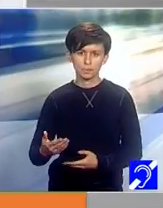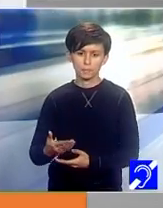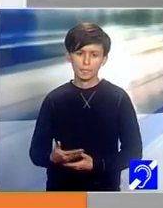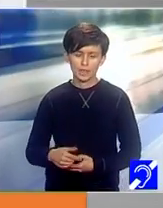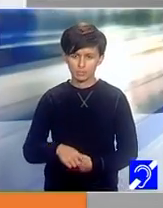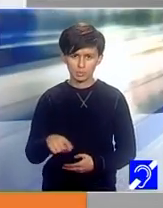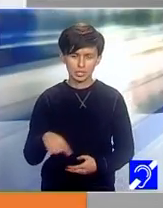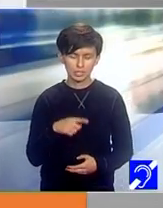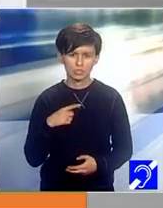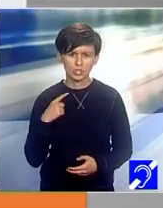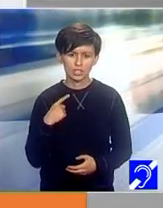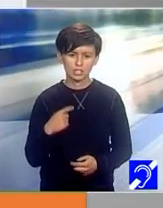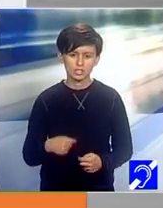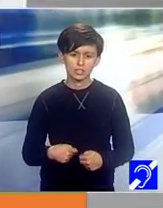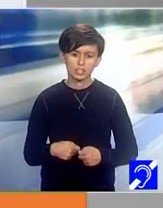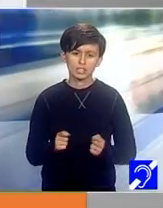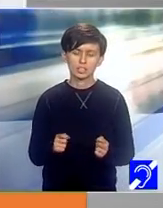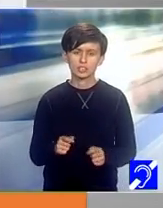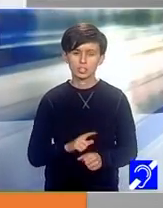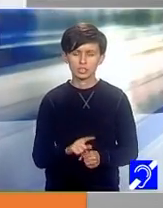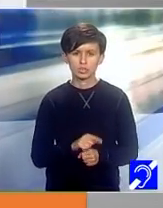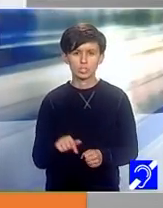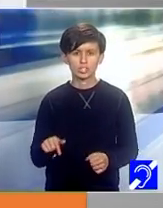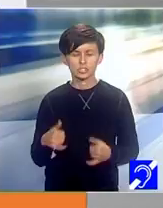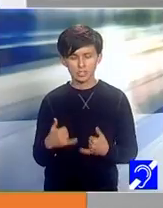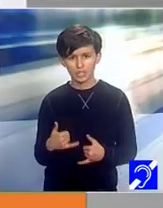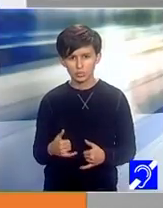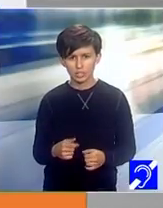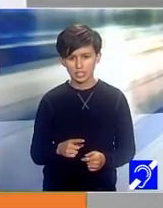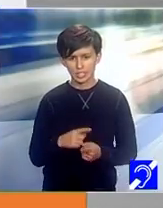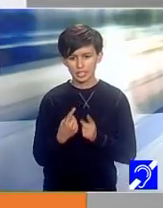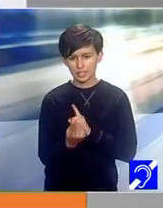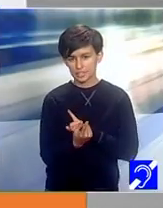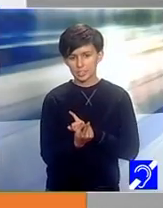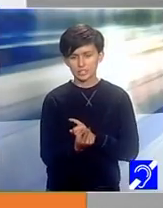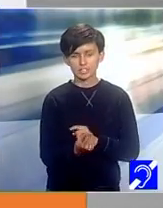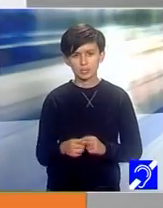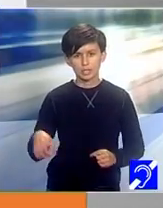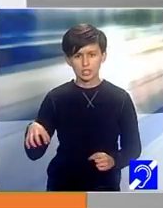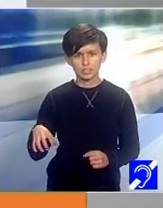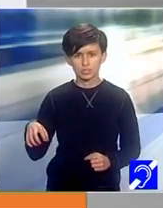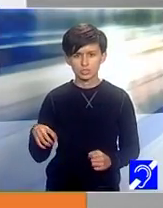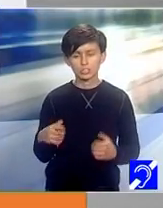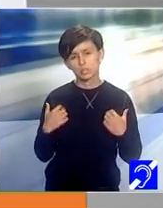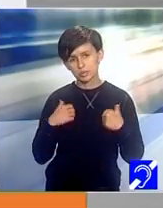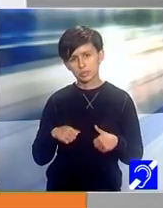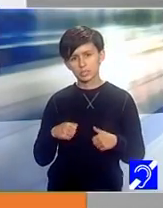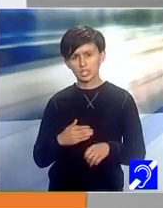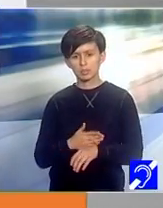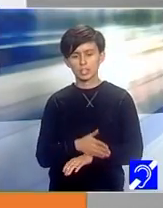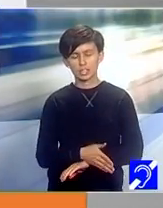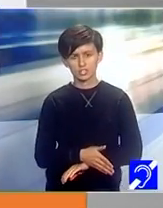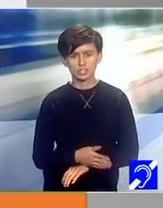exact toată treaba asta contemporană, de a le transpune într-o zonă mai portabilă, mai